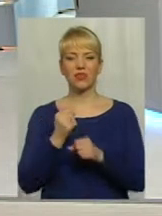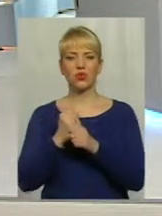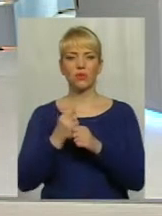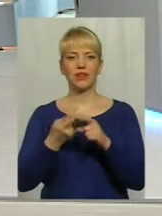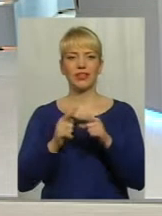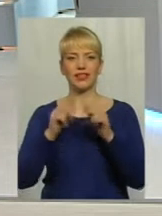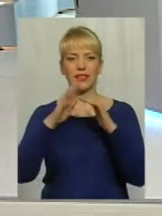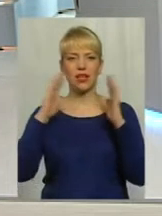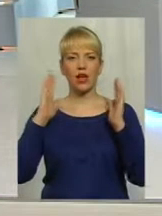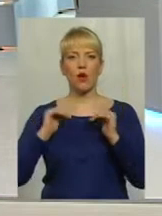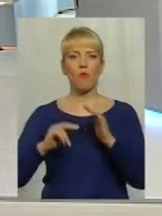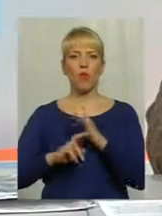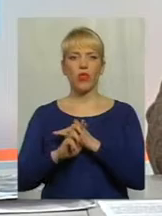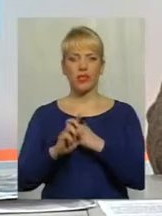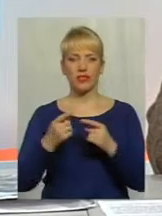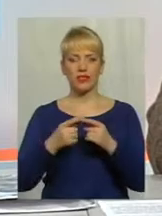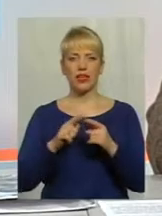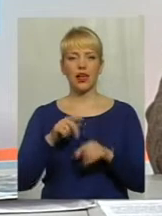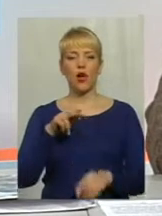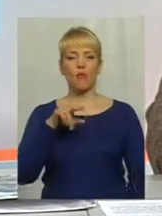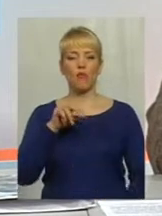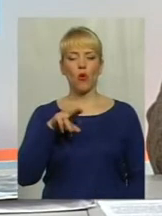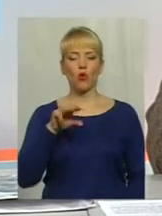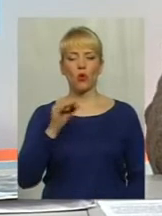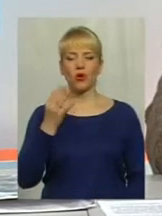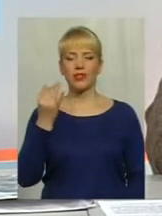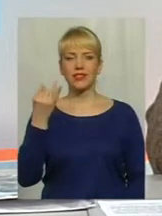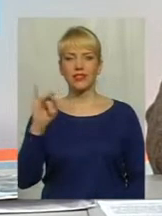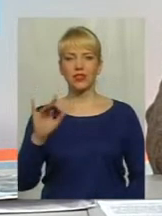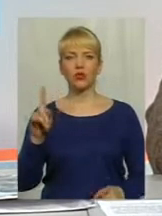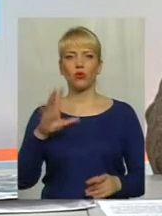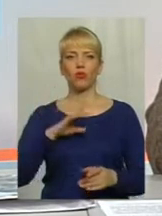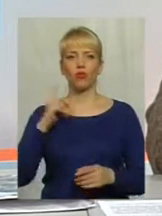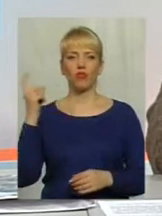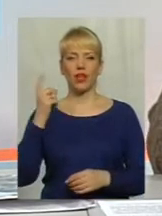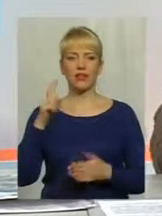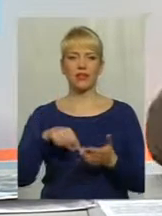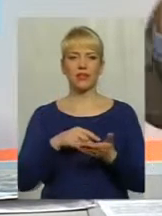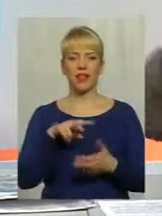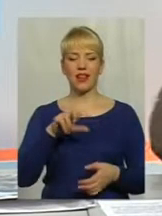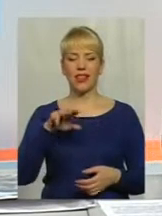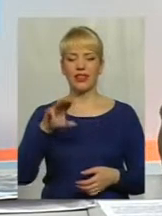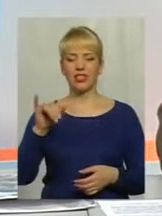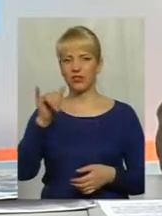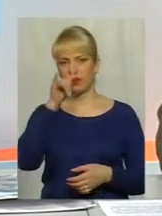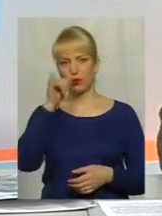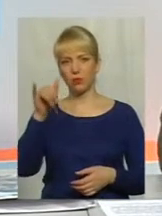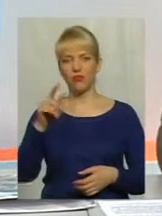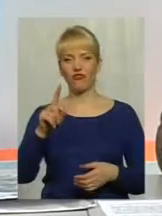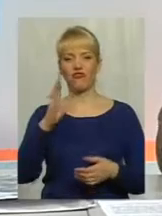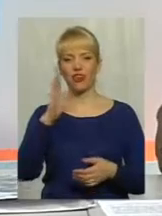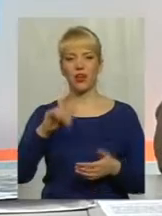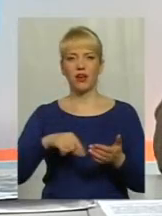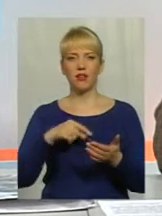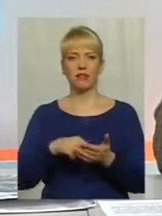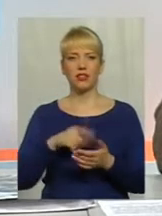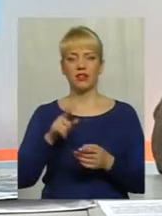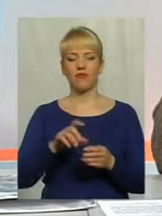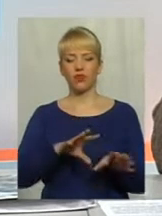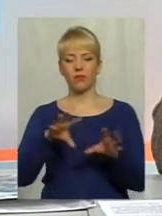Потоцький, який був власником Литичева, не пустив їх навіть в місто. І вони поселилися за містом, а вночі до них